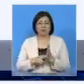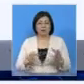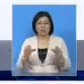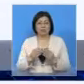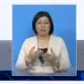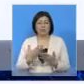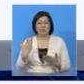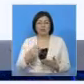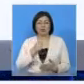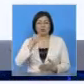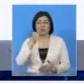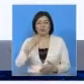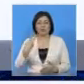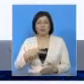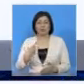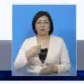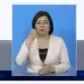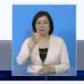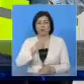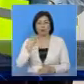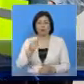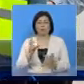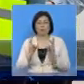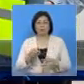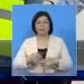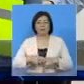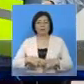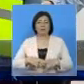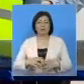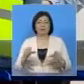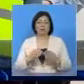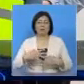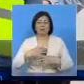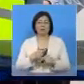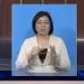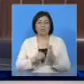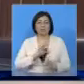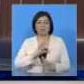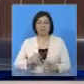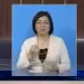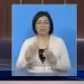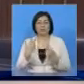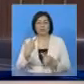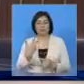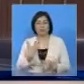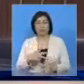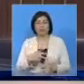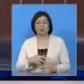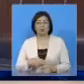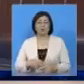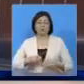по итогам 4 месяца 2021 года преступность в этом районе снизилась на 60%. Выявлено свыше 350